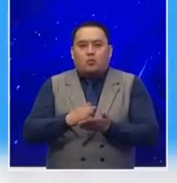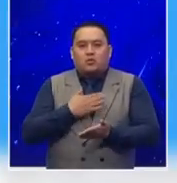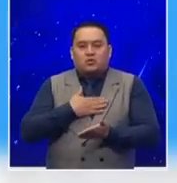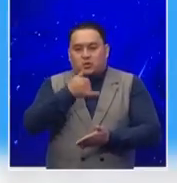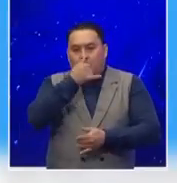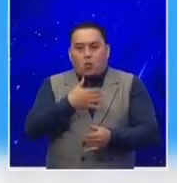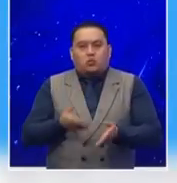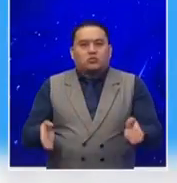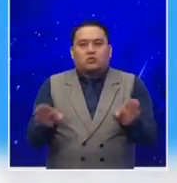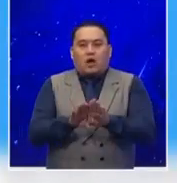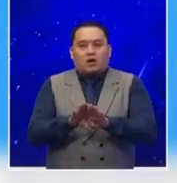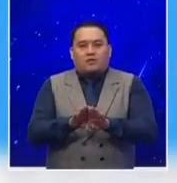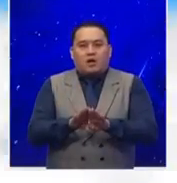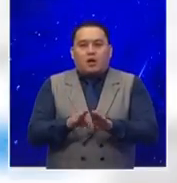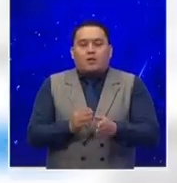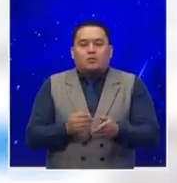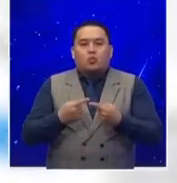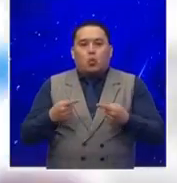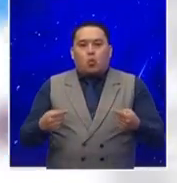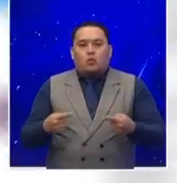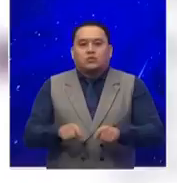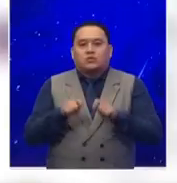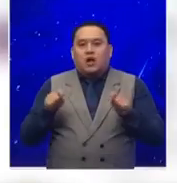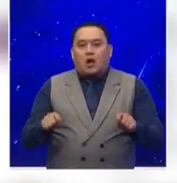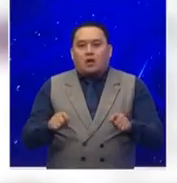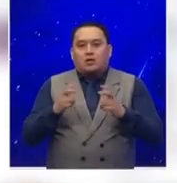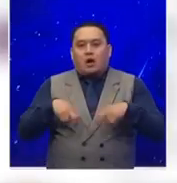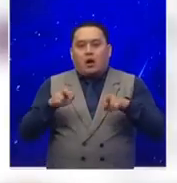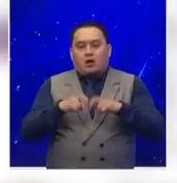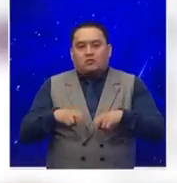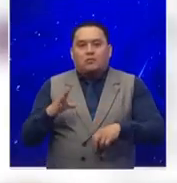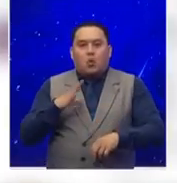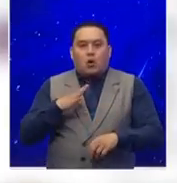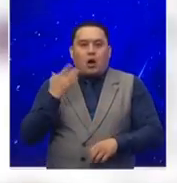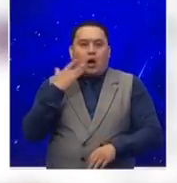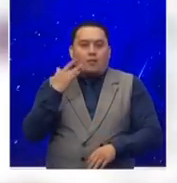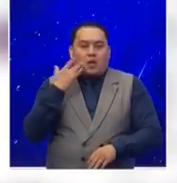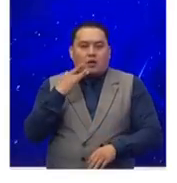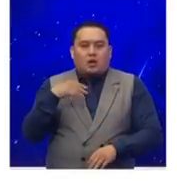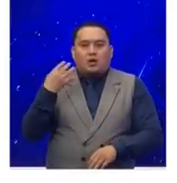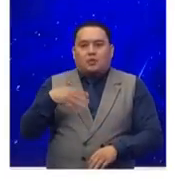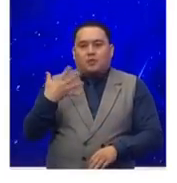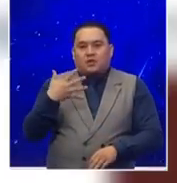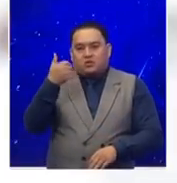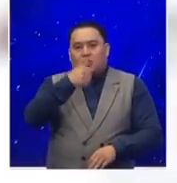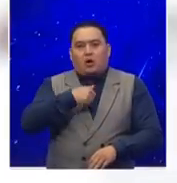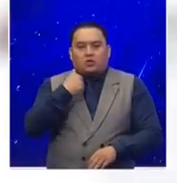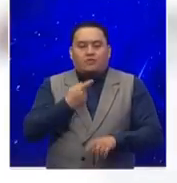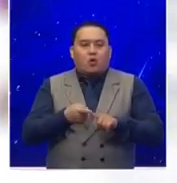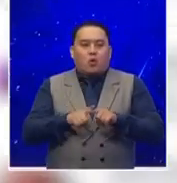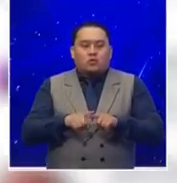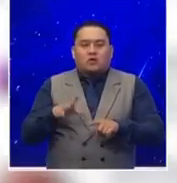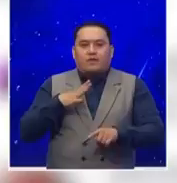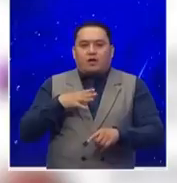жаба алмайды. Жақын арада оның орнын басатын жаңа платформа жасауды қарастырып жатырмын. АКШ-тың 45-ші президенті бұл сөздерді өзінің